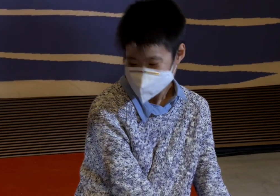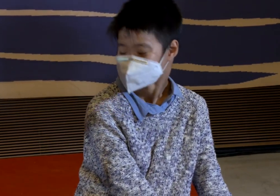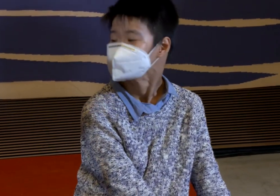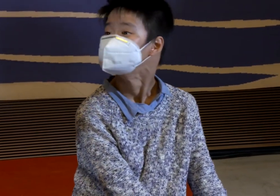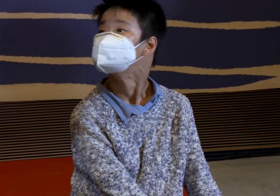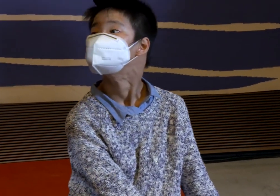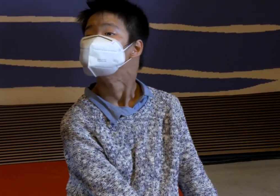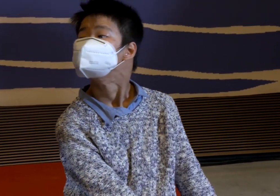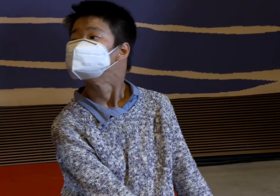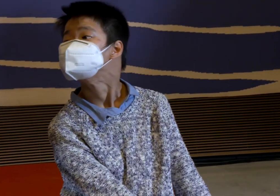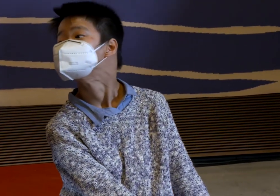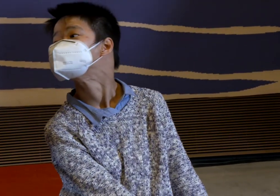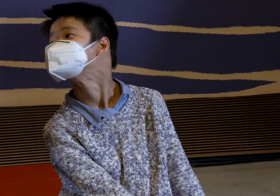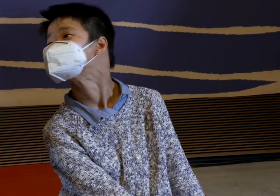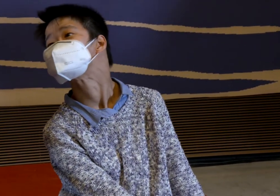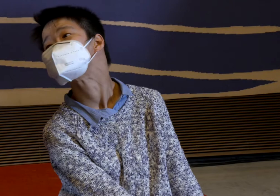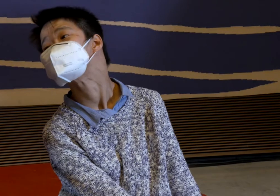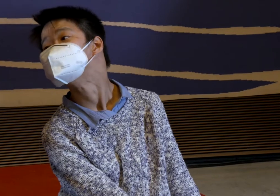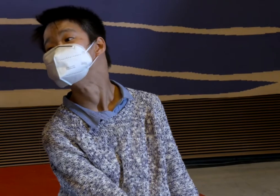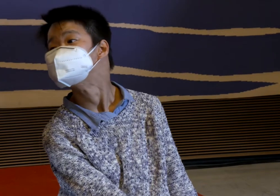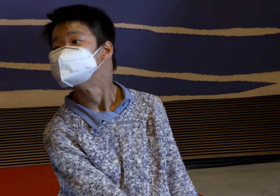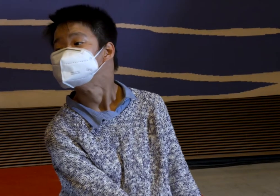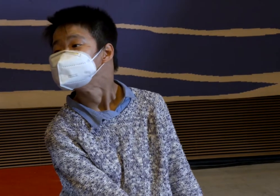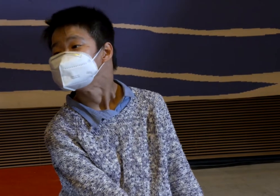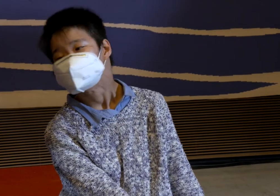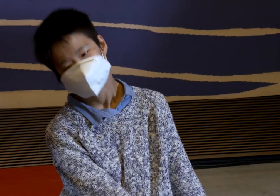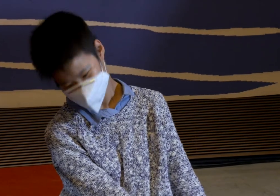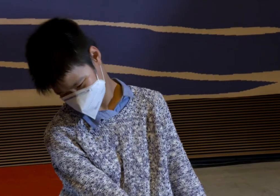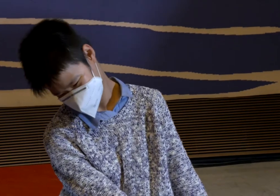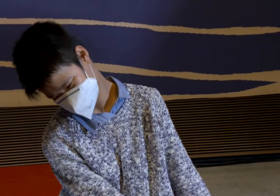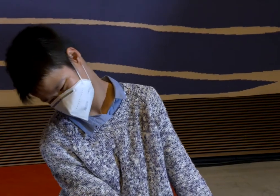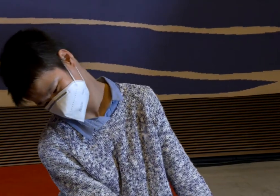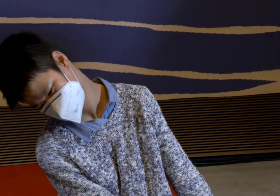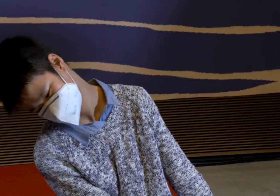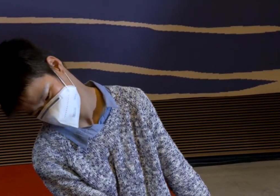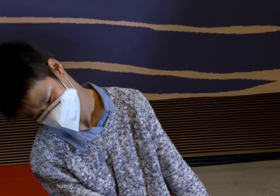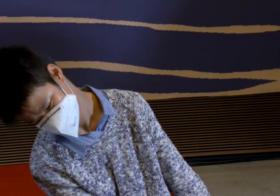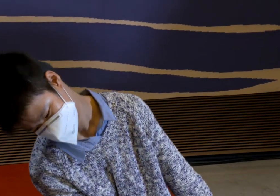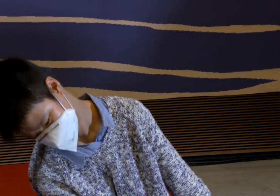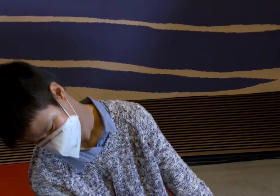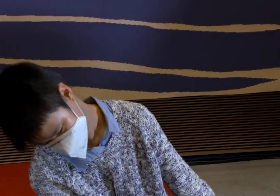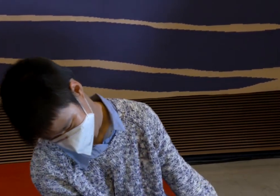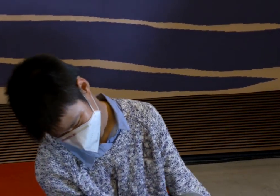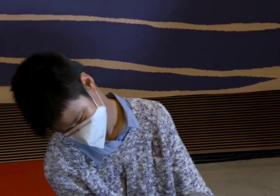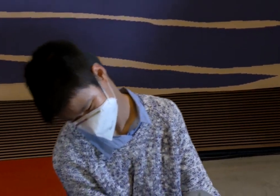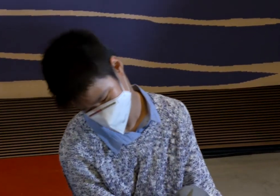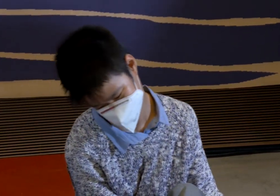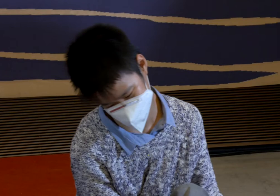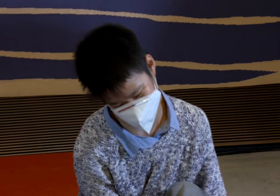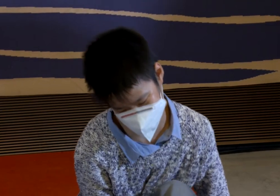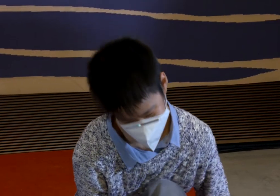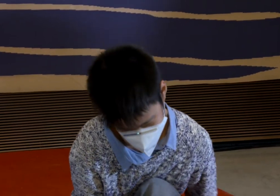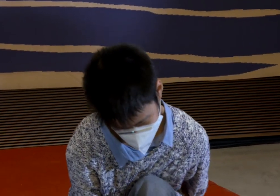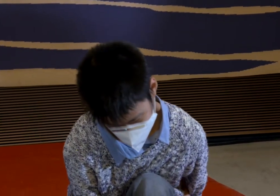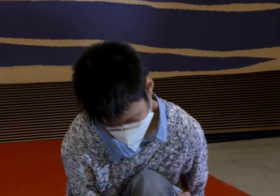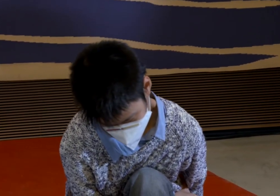possible décuplé. Mais, à l'instar du lesbianisme, pourquoi le handicap ne serait-il pas aussi source de divers